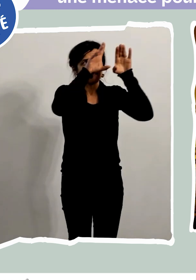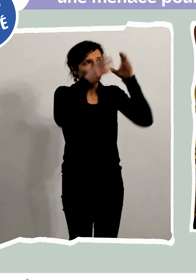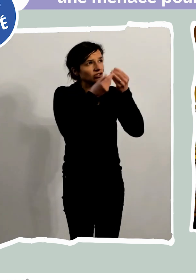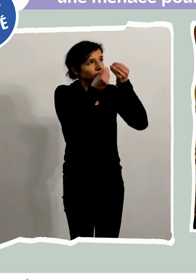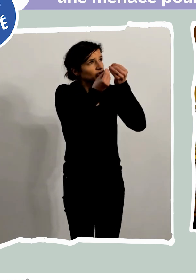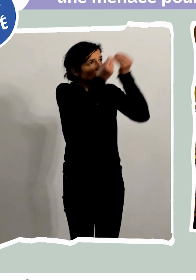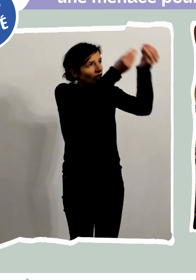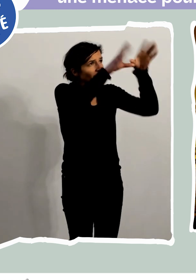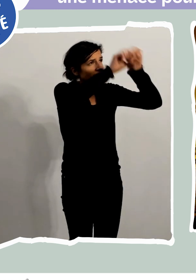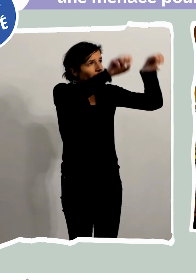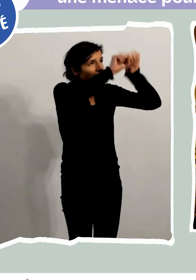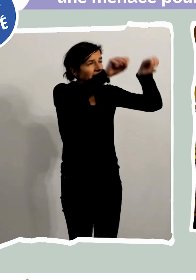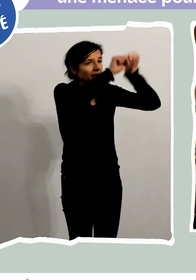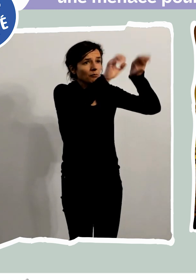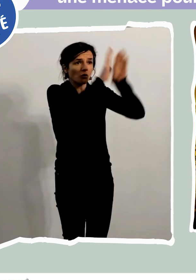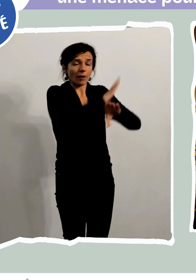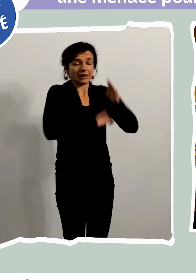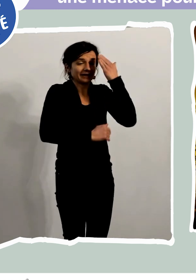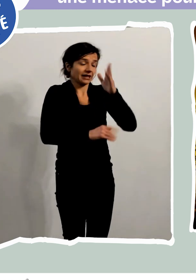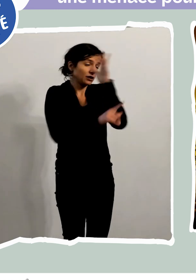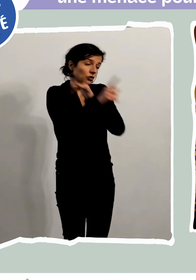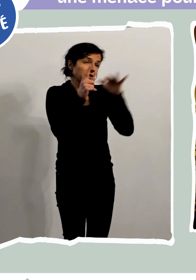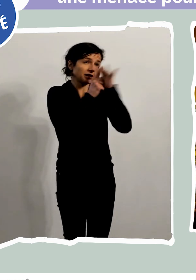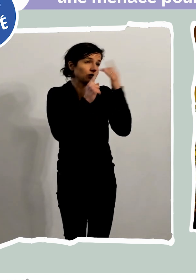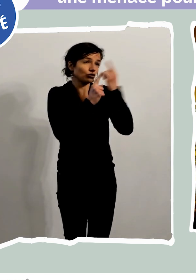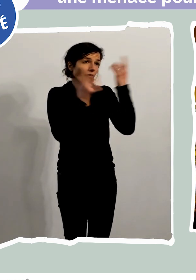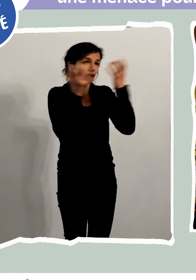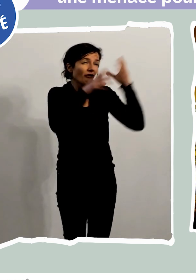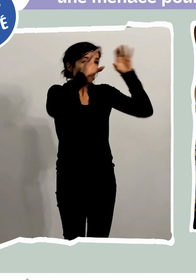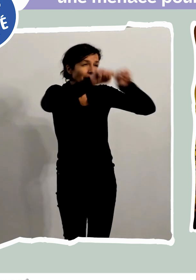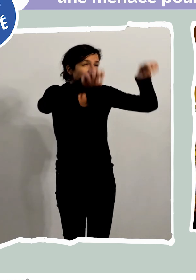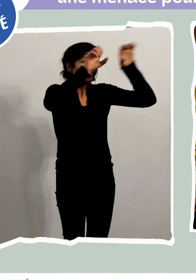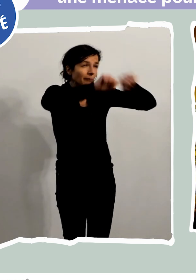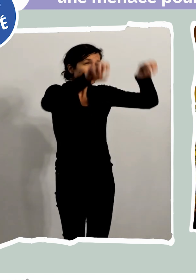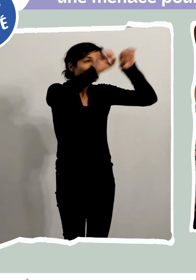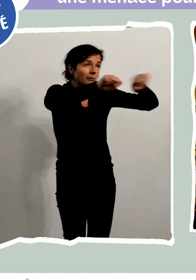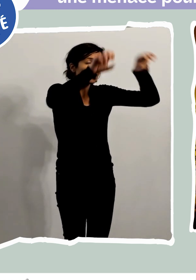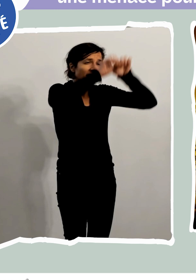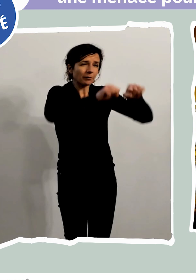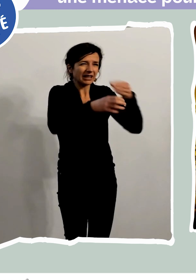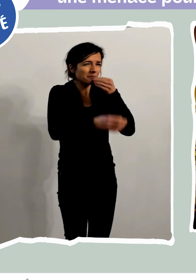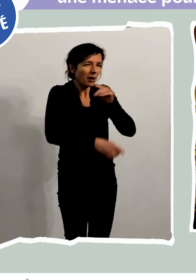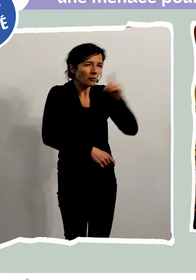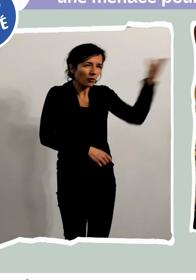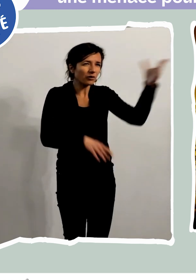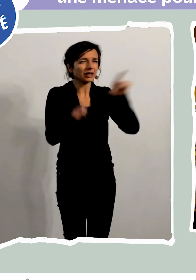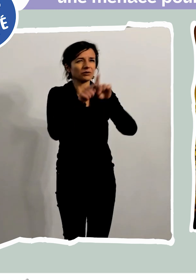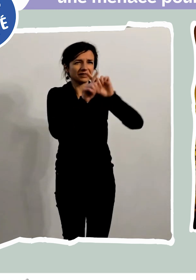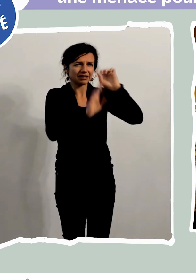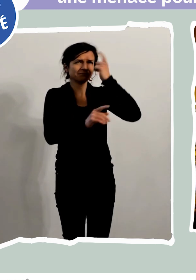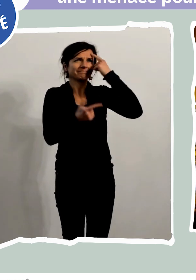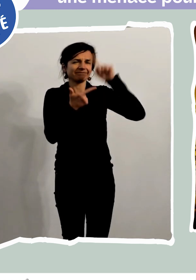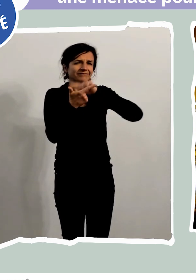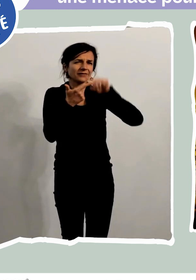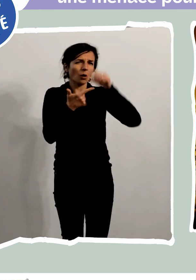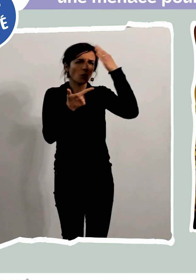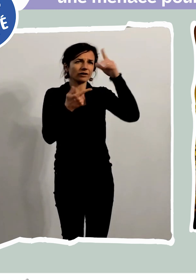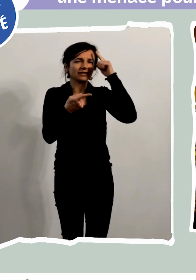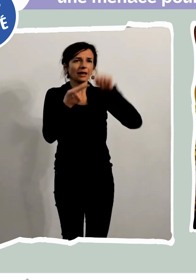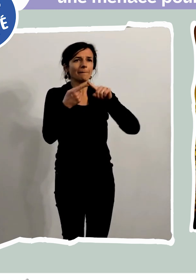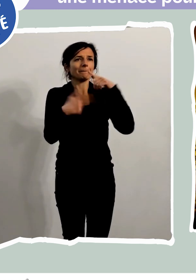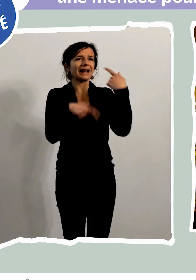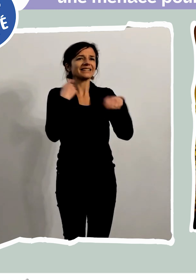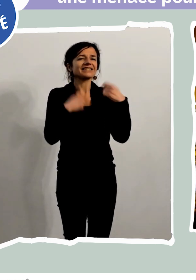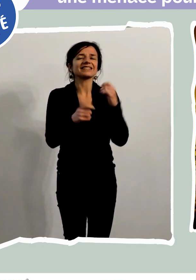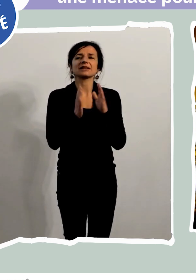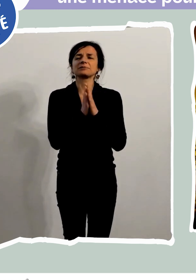de cette société de consommation, voilà. Et je pensais aussi au plastique. Alors ça, c'est un peu dans le même ordre d'idée.